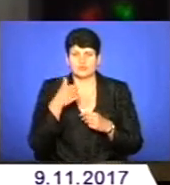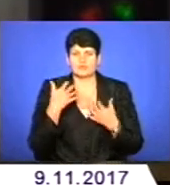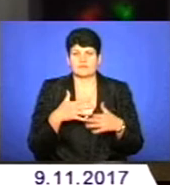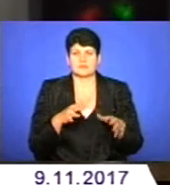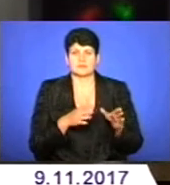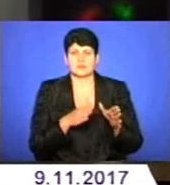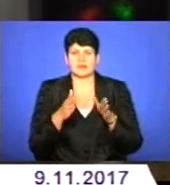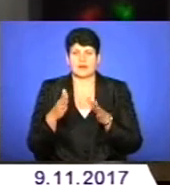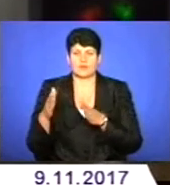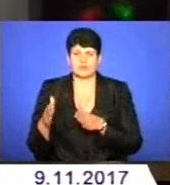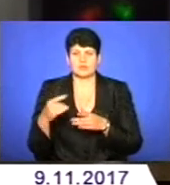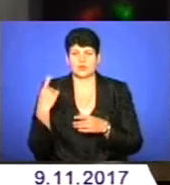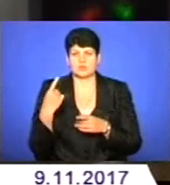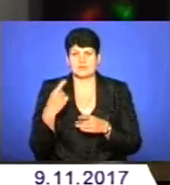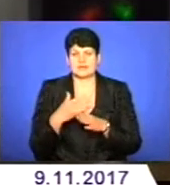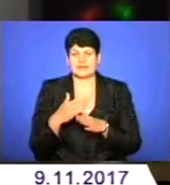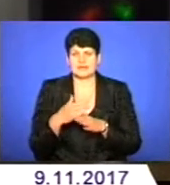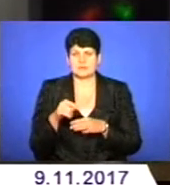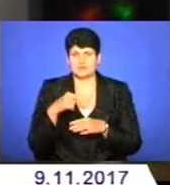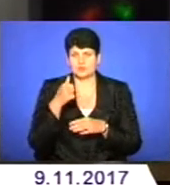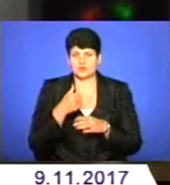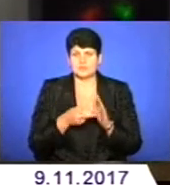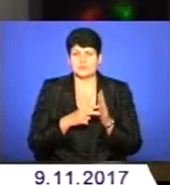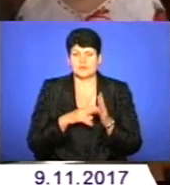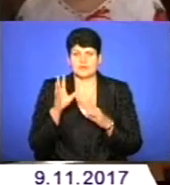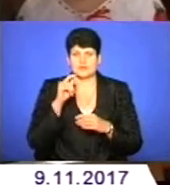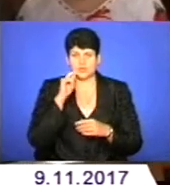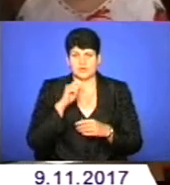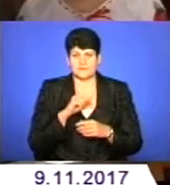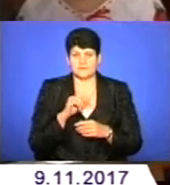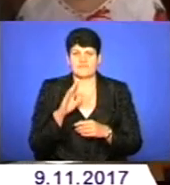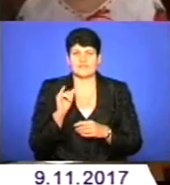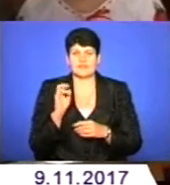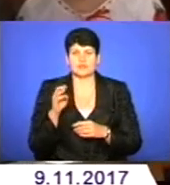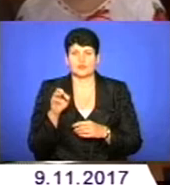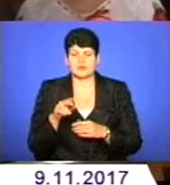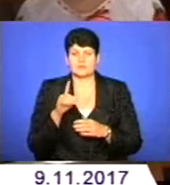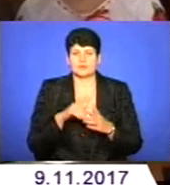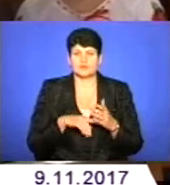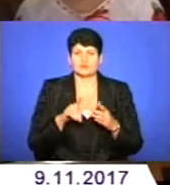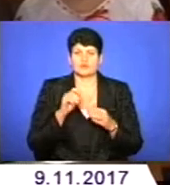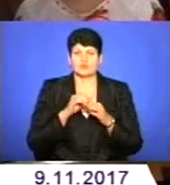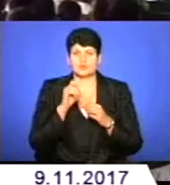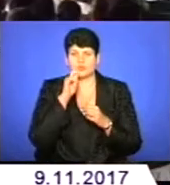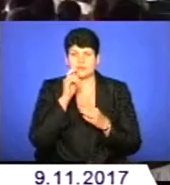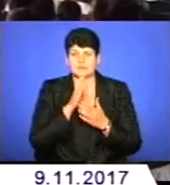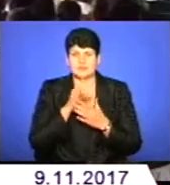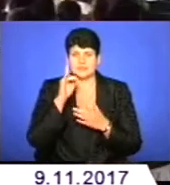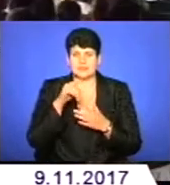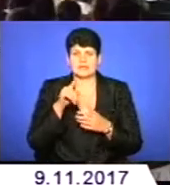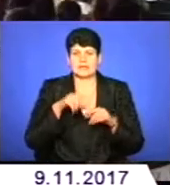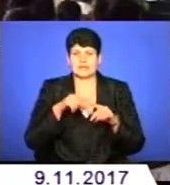на обласний етап, а цього року планую вже на всеукраїнський. Вікторія переконана, що кожен українець має володіти рідною